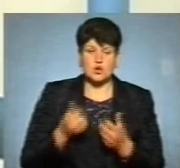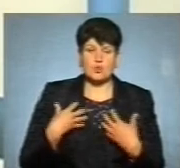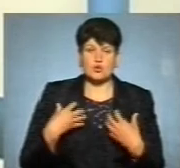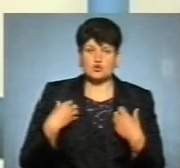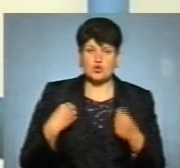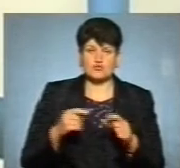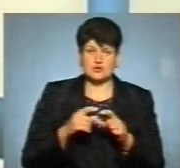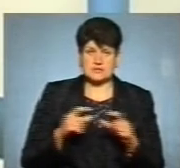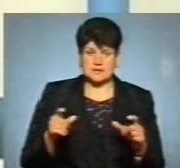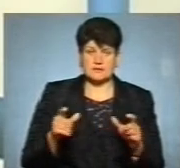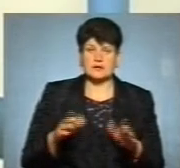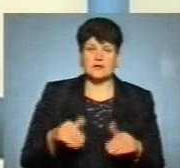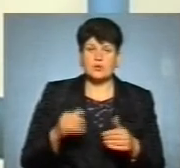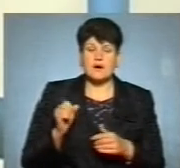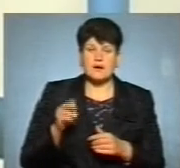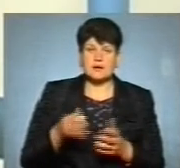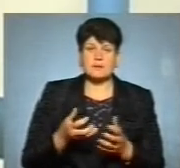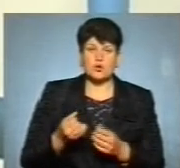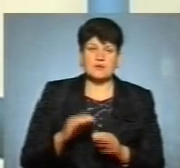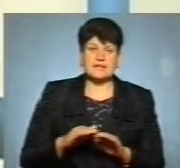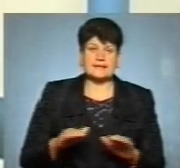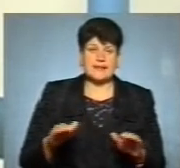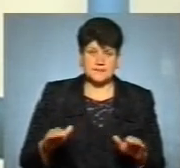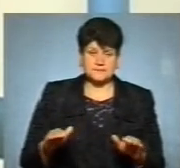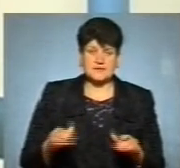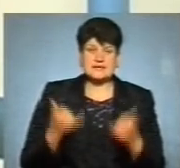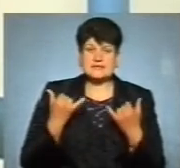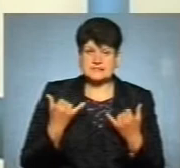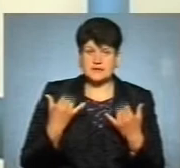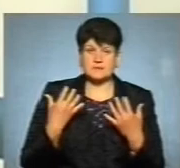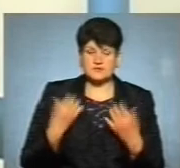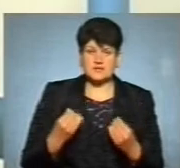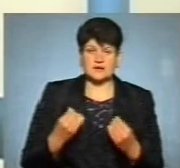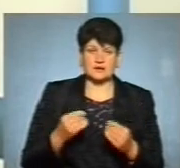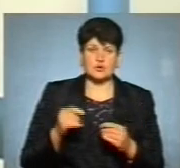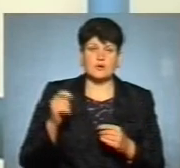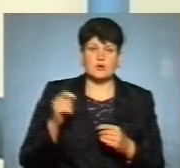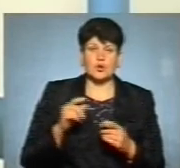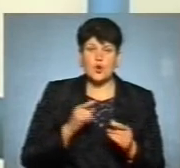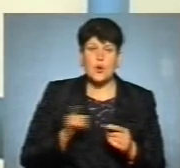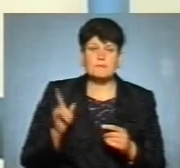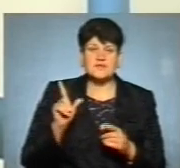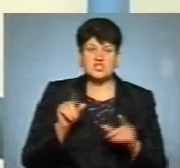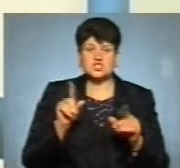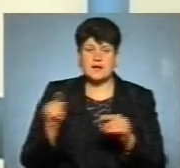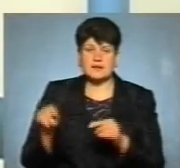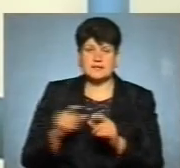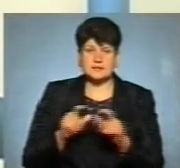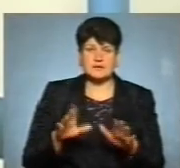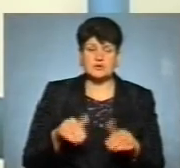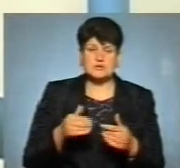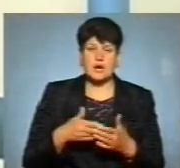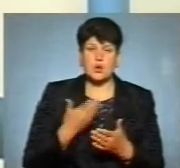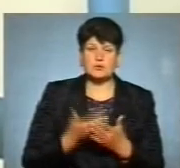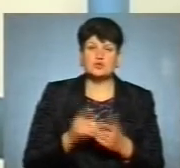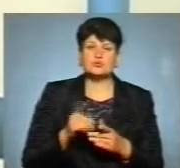закладу, дають актики для прийомки дітей. І зараз ми ці що заклади, от ми об'їжджали, їм дається певна рекомендація, що вони